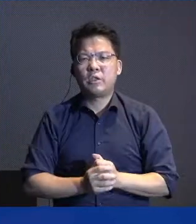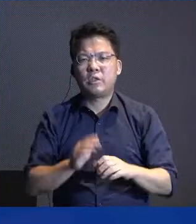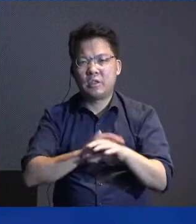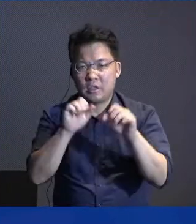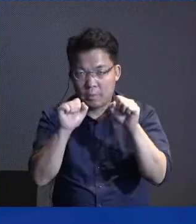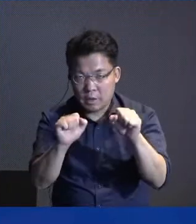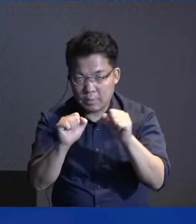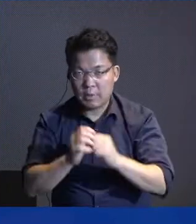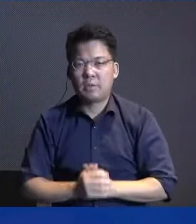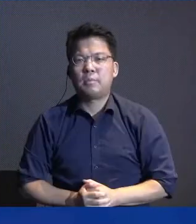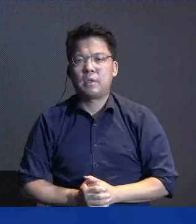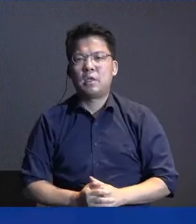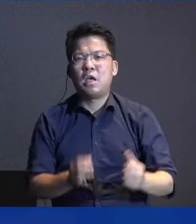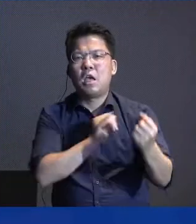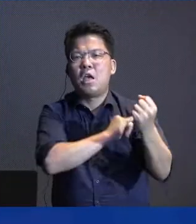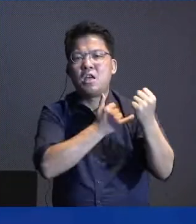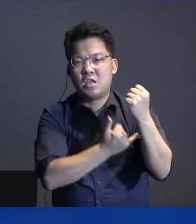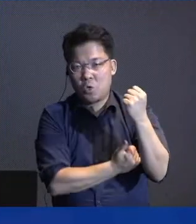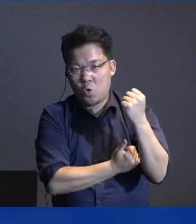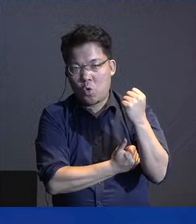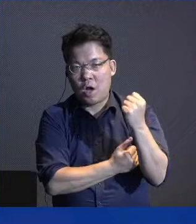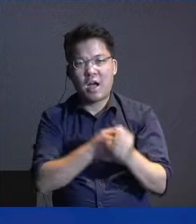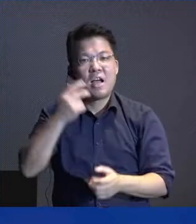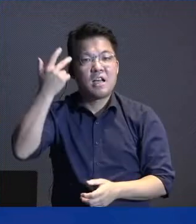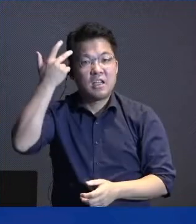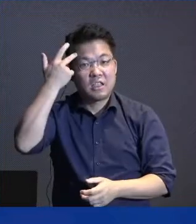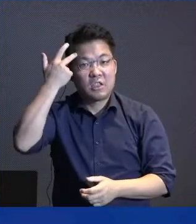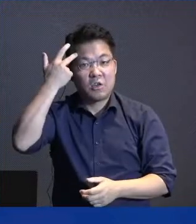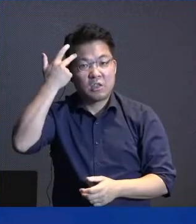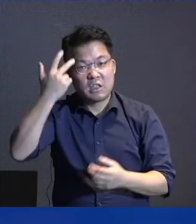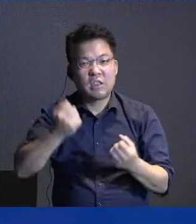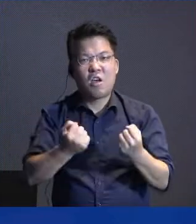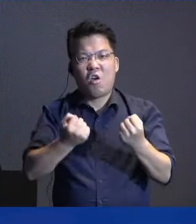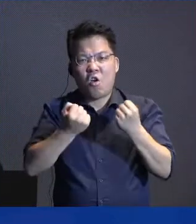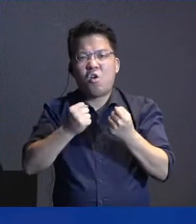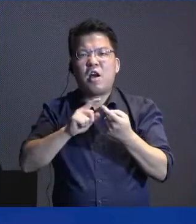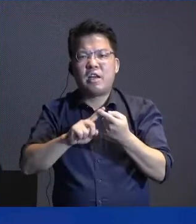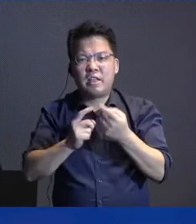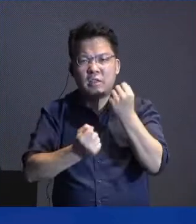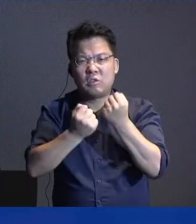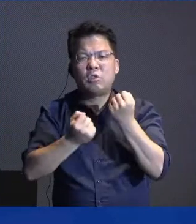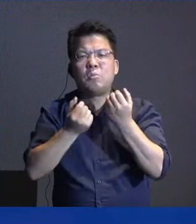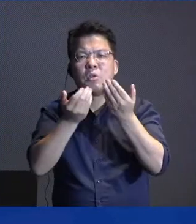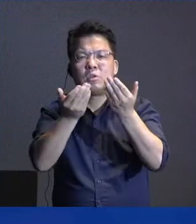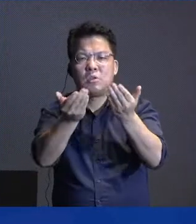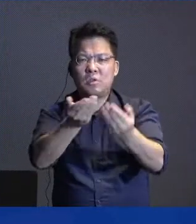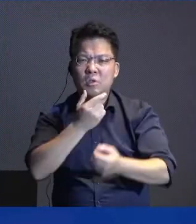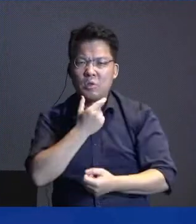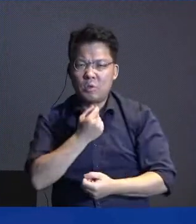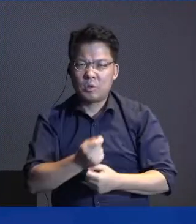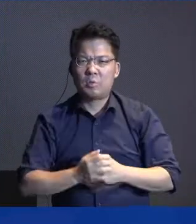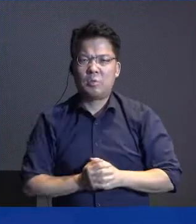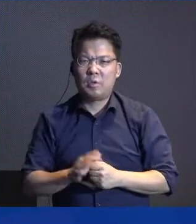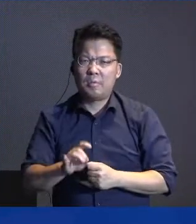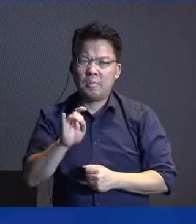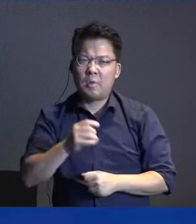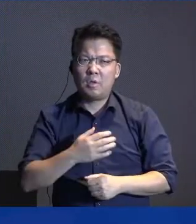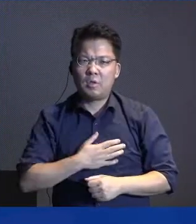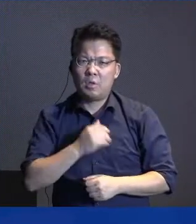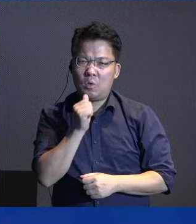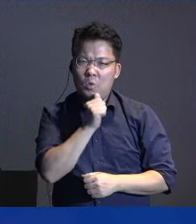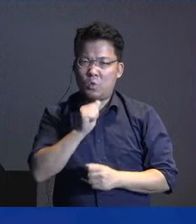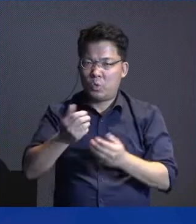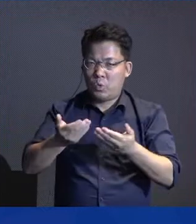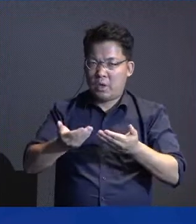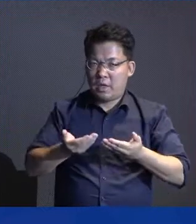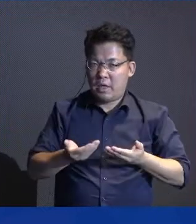인권과 Thank you, Professor Kim, for the kind introduction, and I also thank all my co-panelists and 소개해 co-speakers